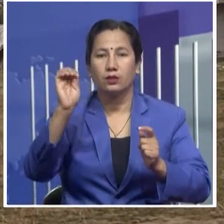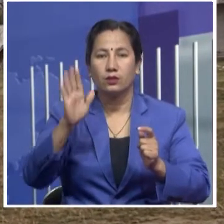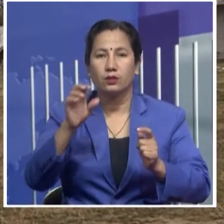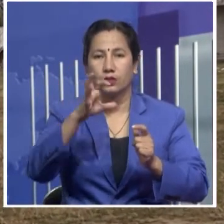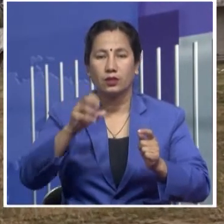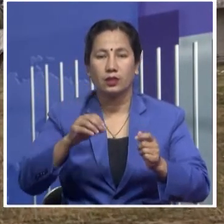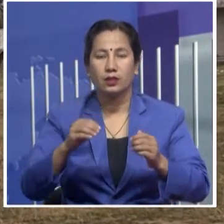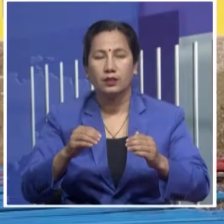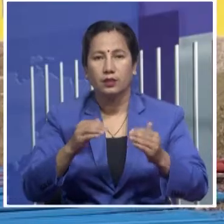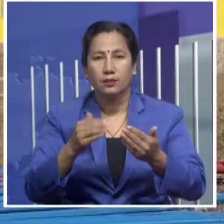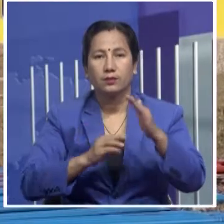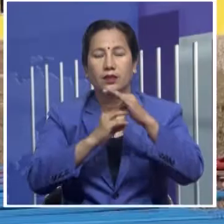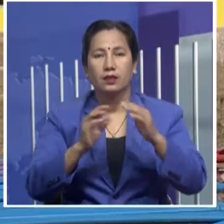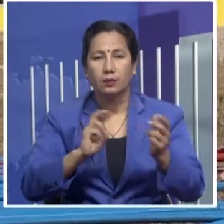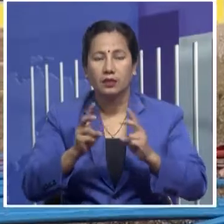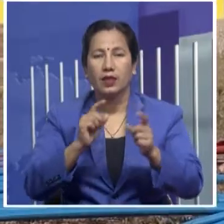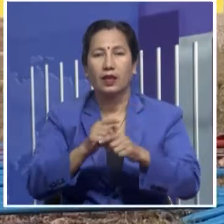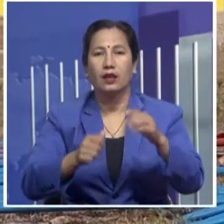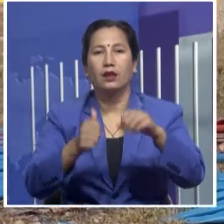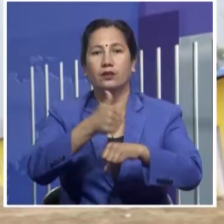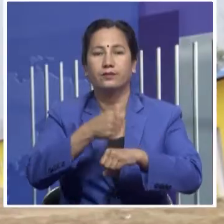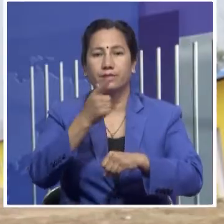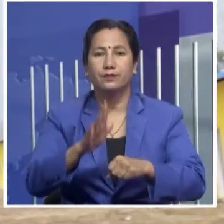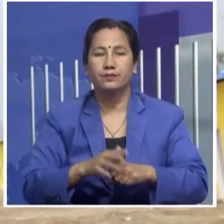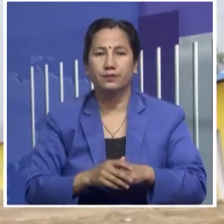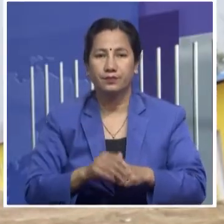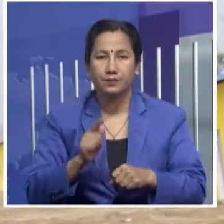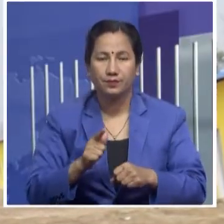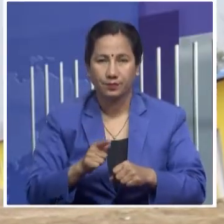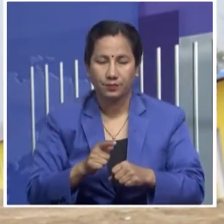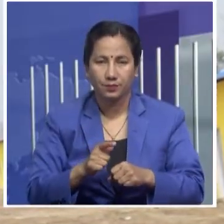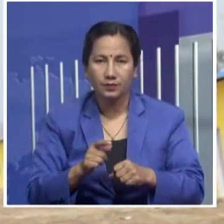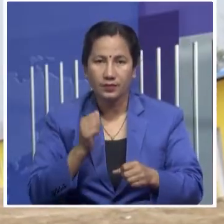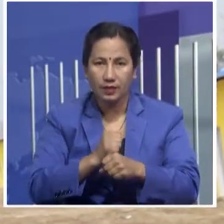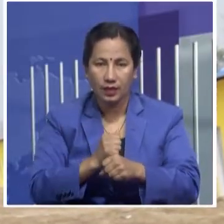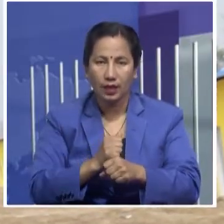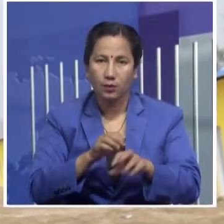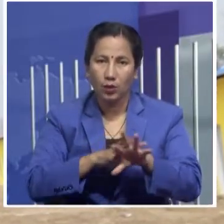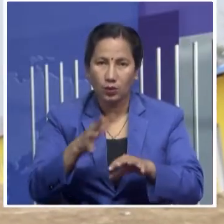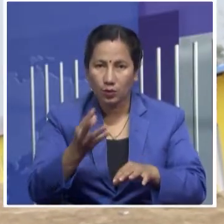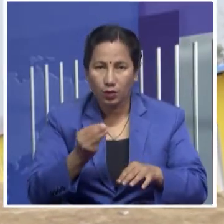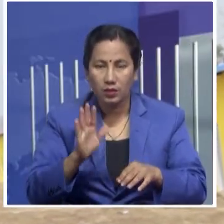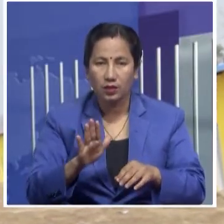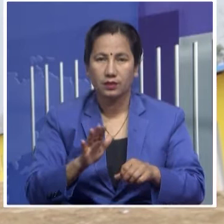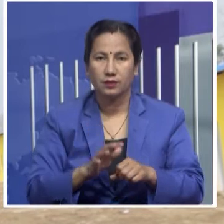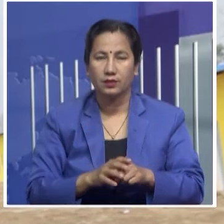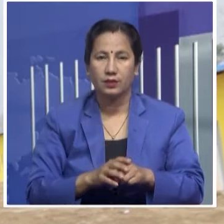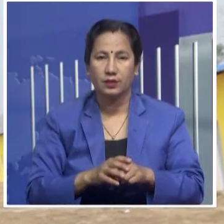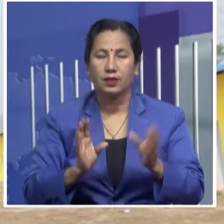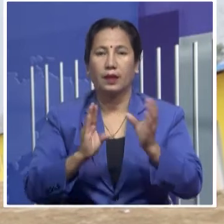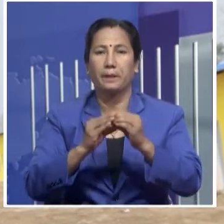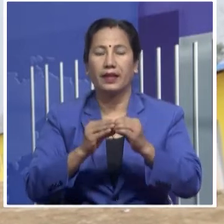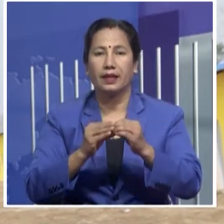विद्यालय व्यवस्थापन समितिका अध्यक्ष एम नारायण पोखरेलले बताउनुभयो। केही संरचनाका केही कामहरू अब अधुरा छन्। यदि